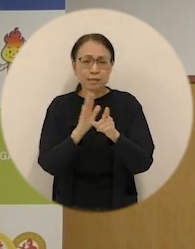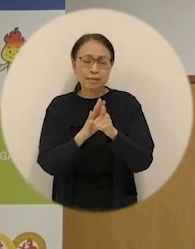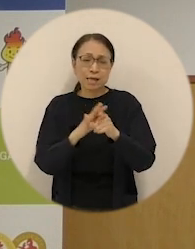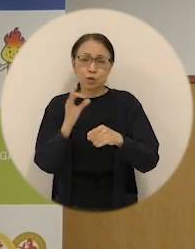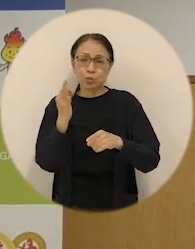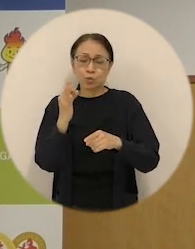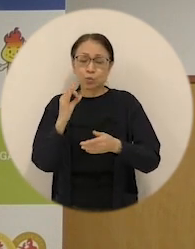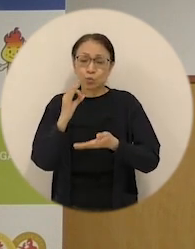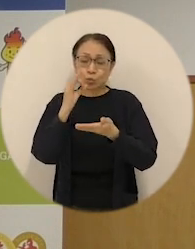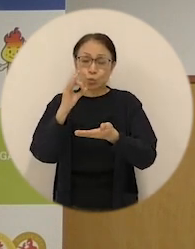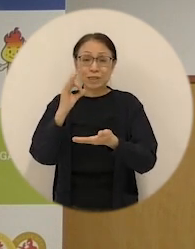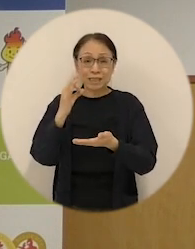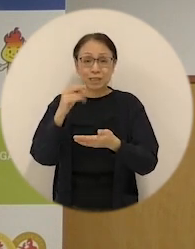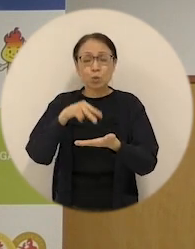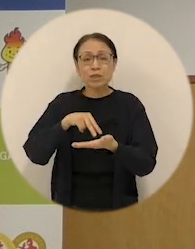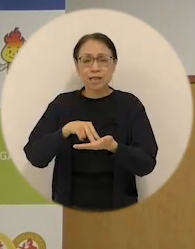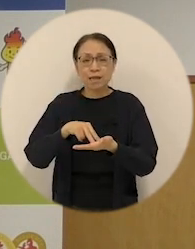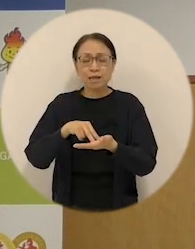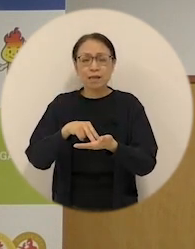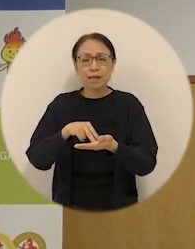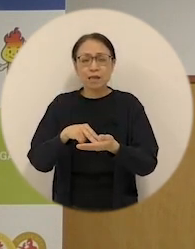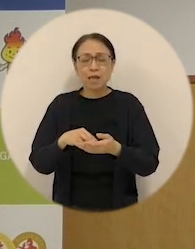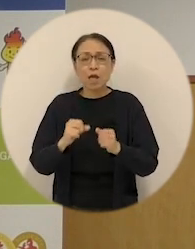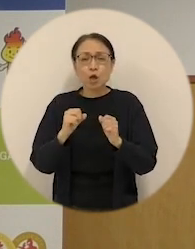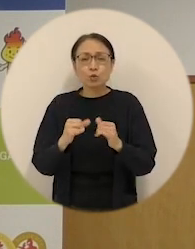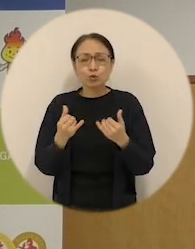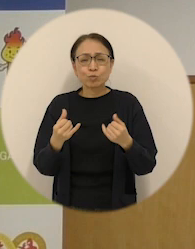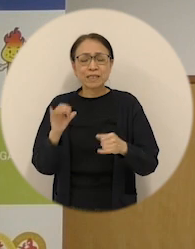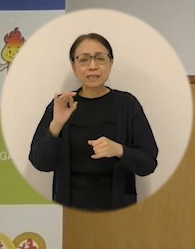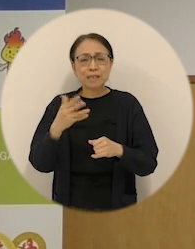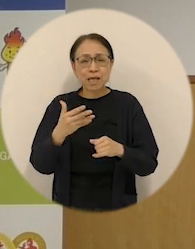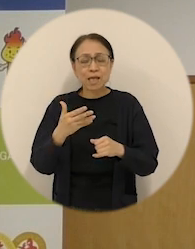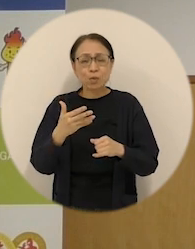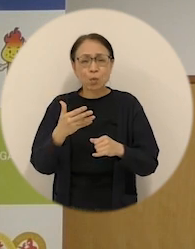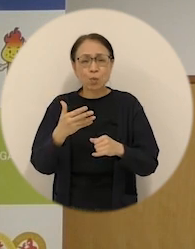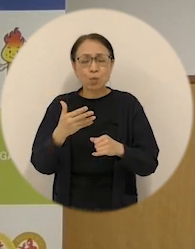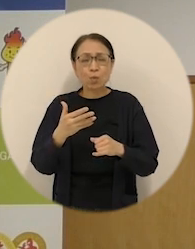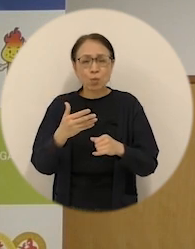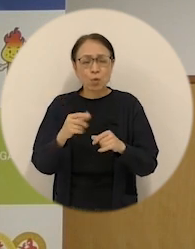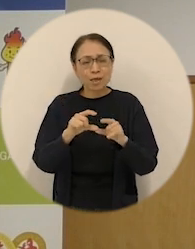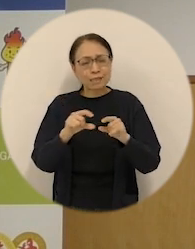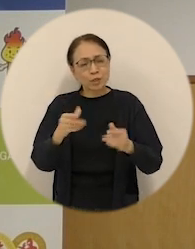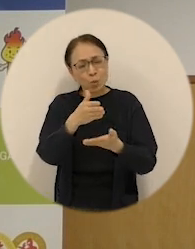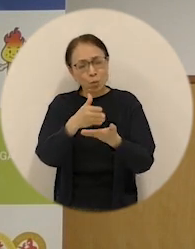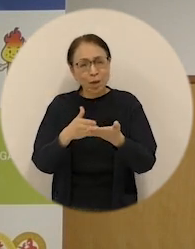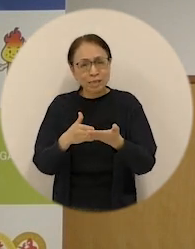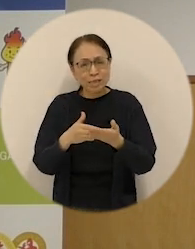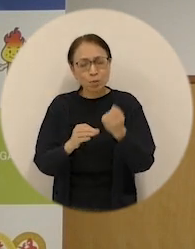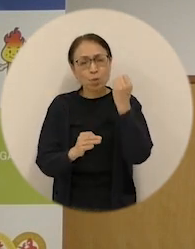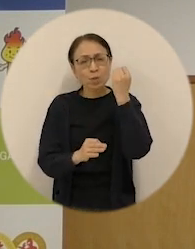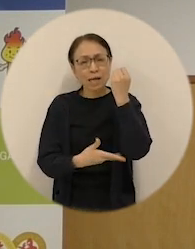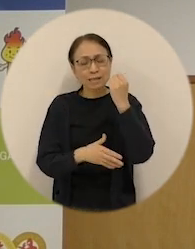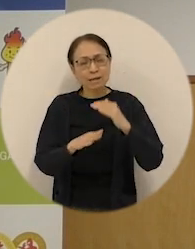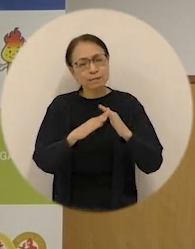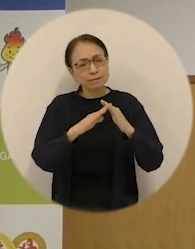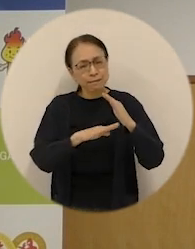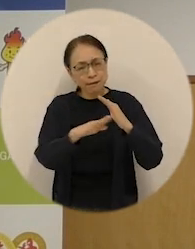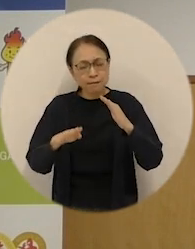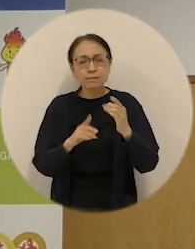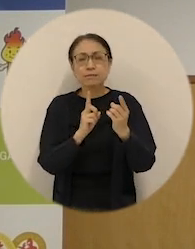として住民税均等割のみ課税世帯に対